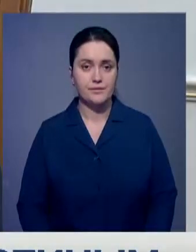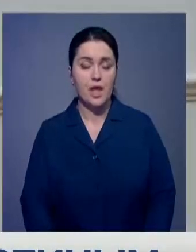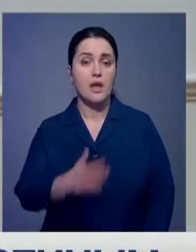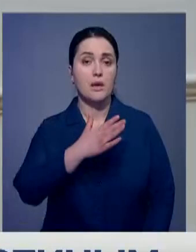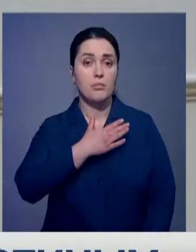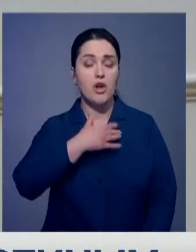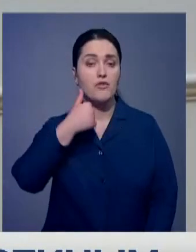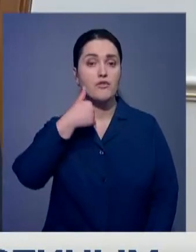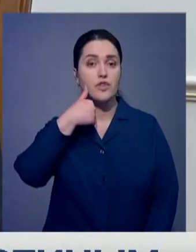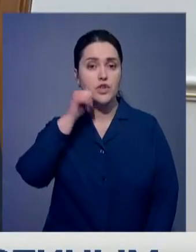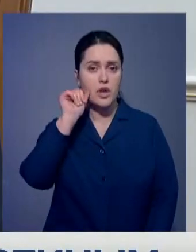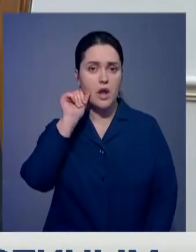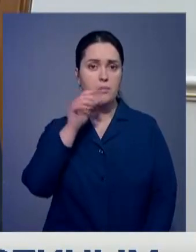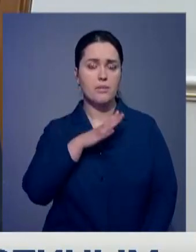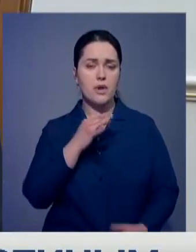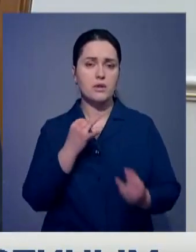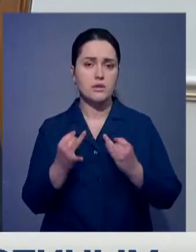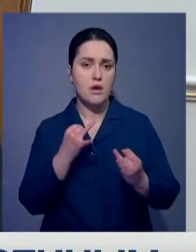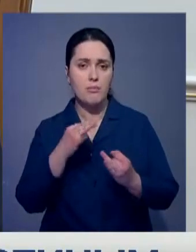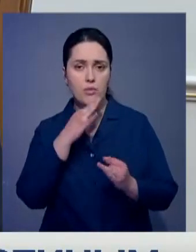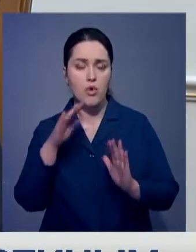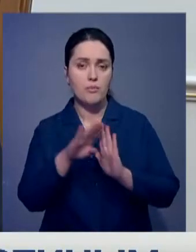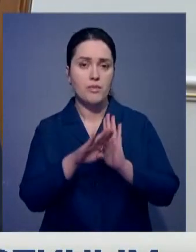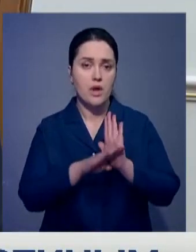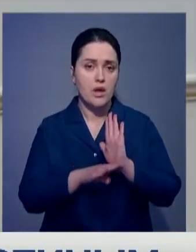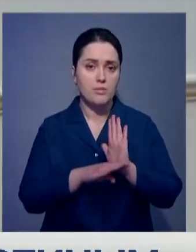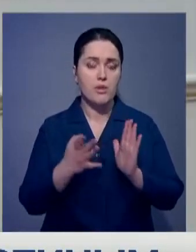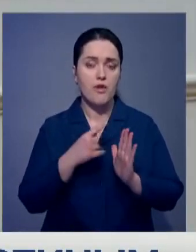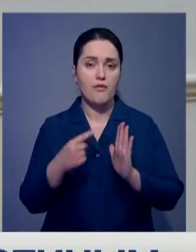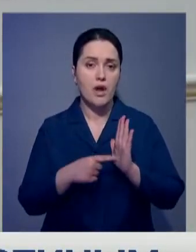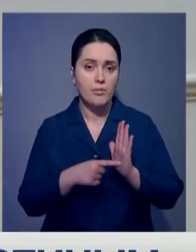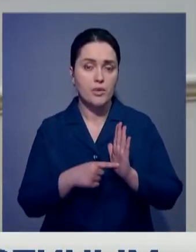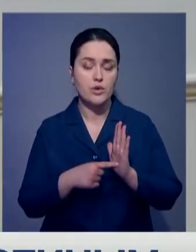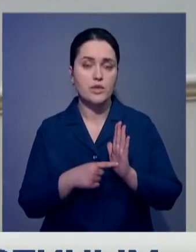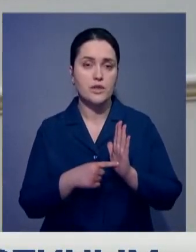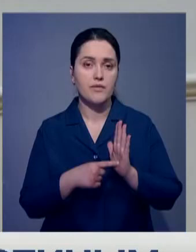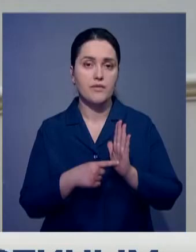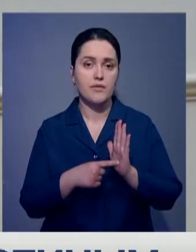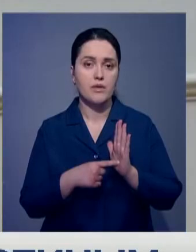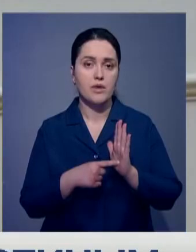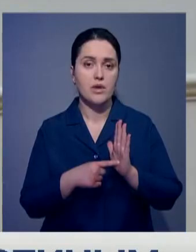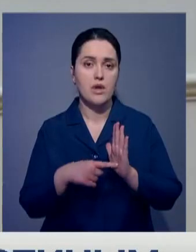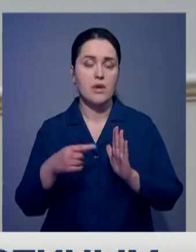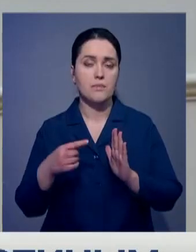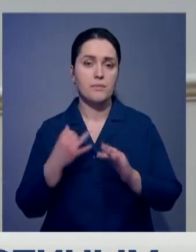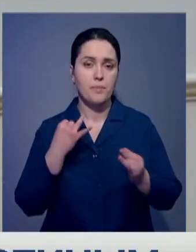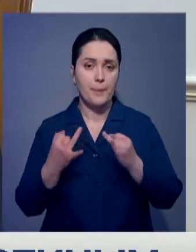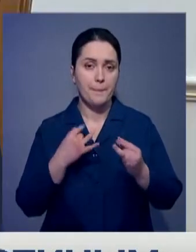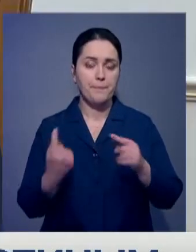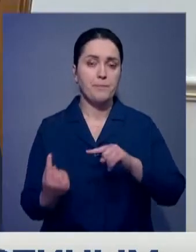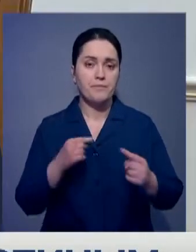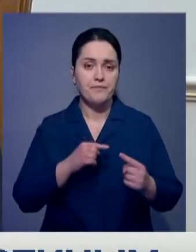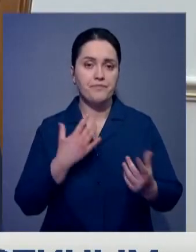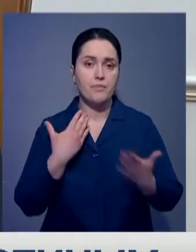обсудили целый спектр вопросов, а сегодня с Касым-Жомартом Кемелевичем Токаевым наших взаимных отношений, отношений